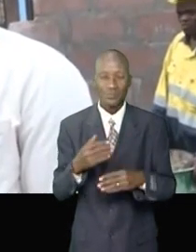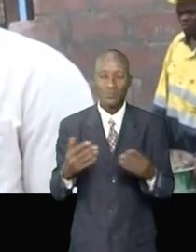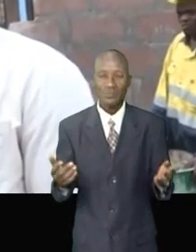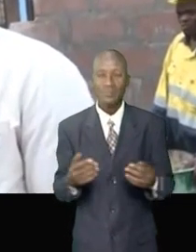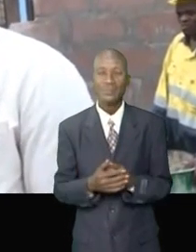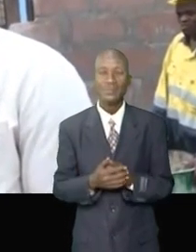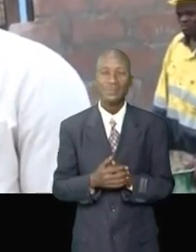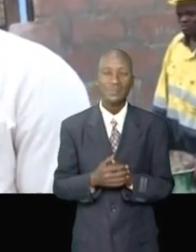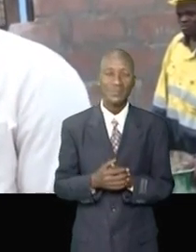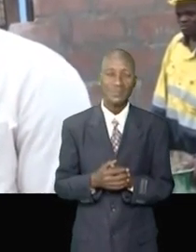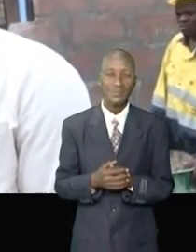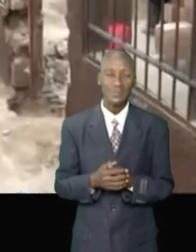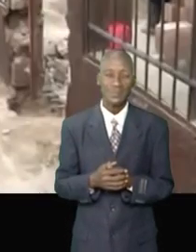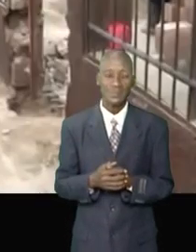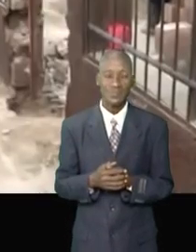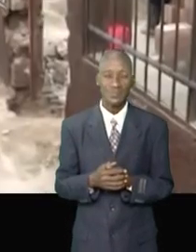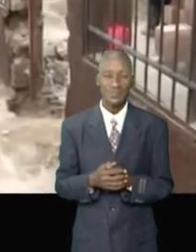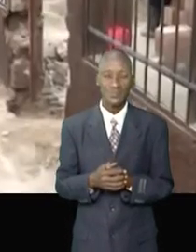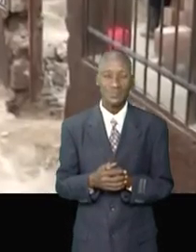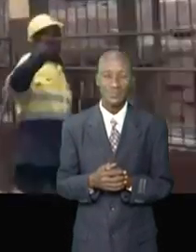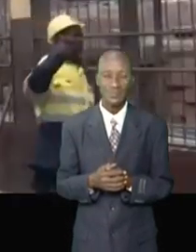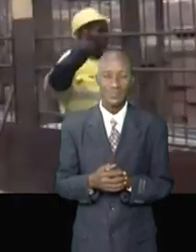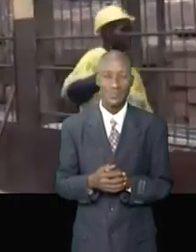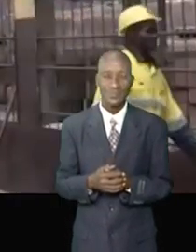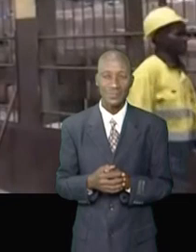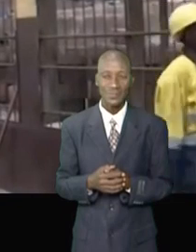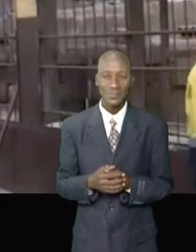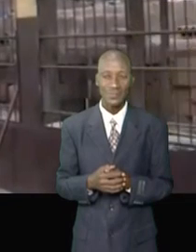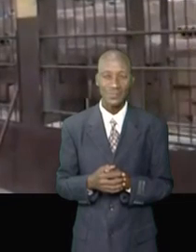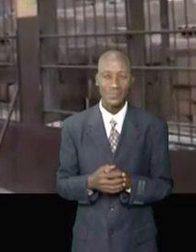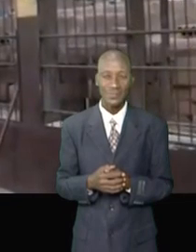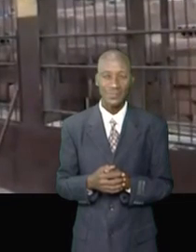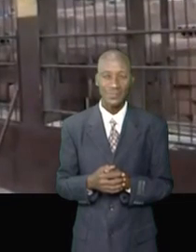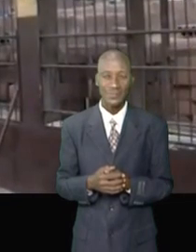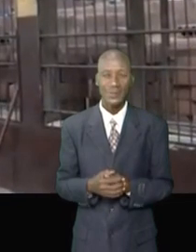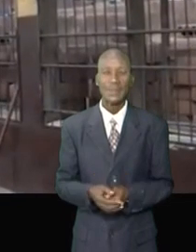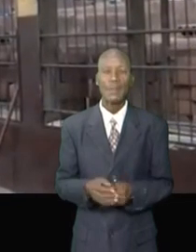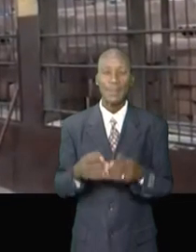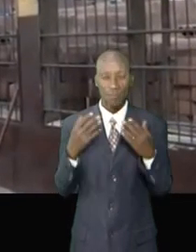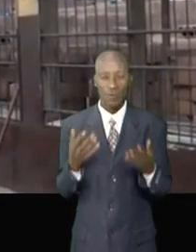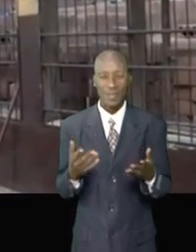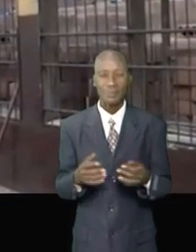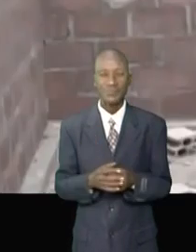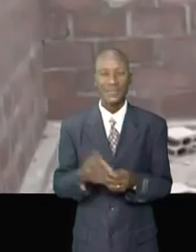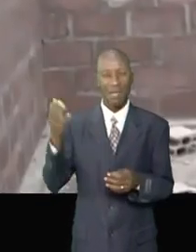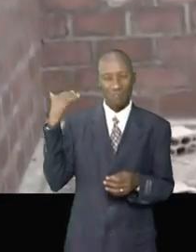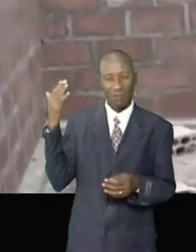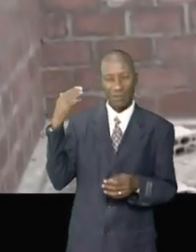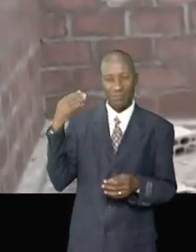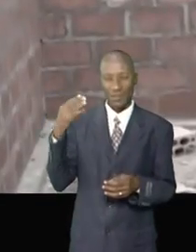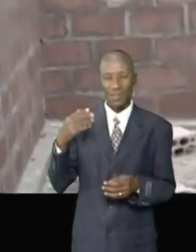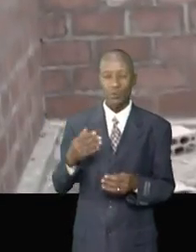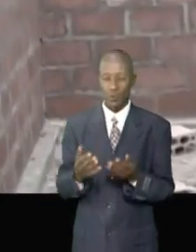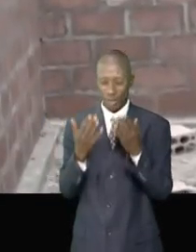demi, le chantier sera relevé. Après autant d'années de souffrance, enseignement sous les manguets, les plaidoyers en leur faveur par